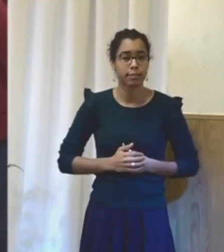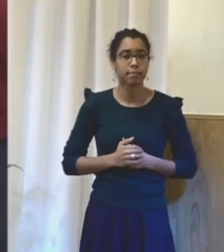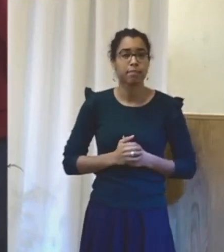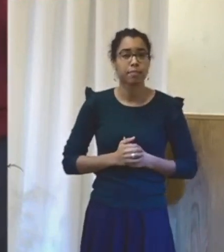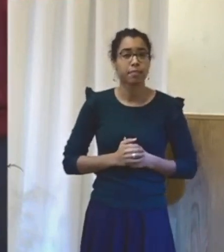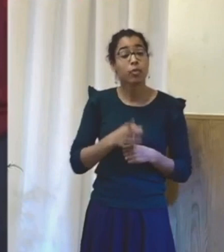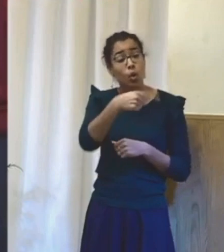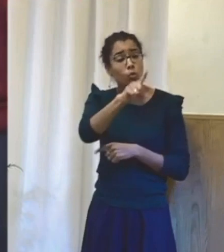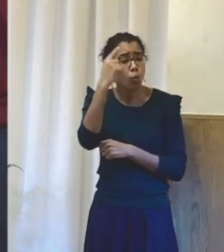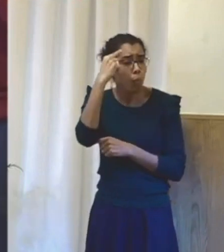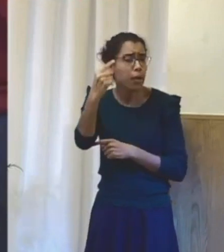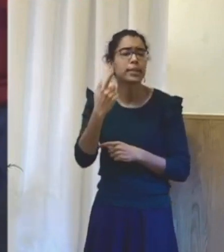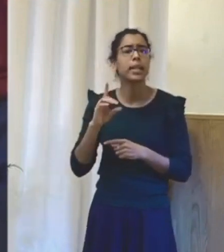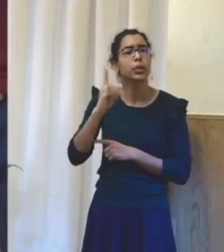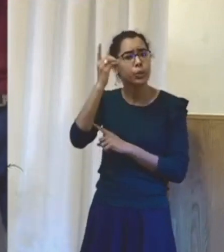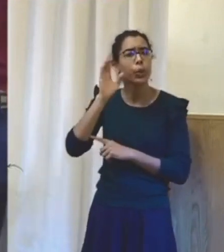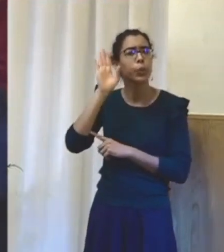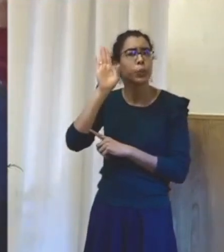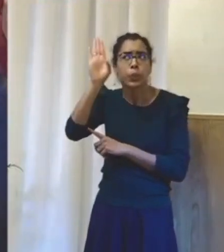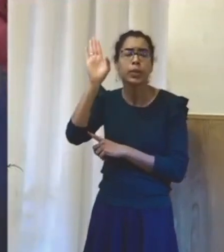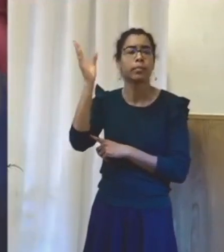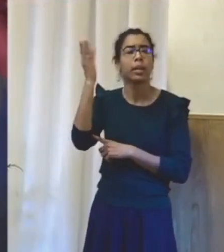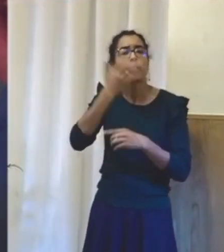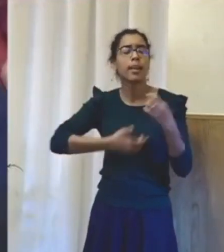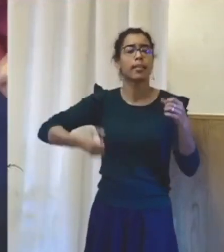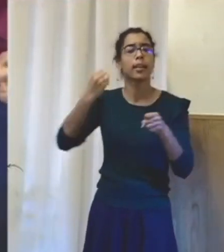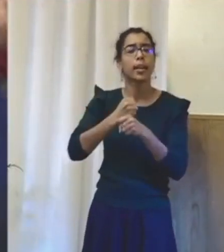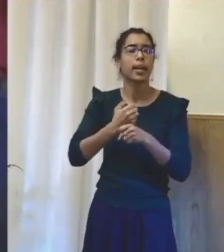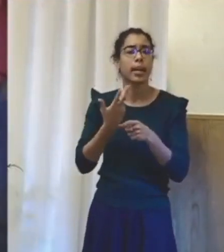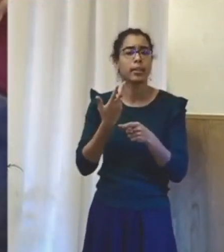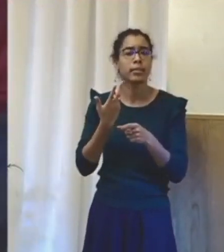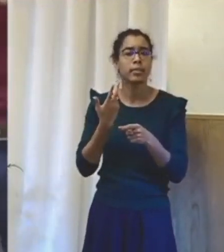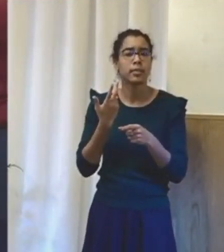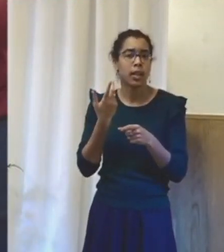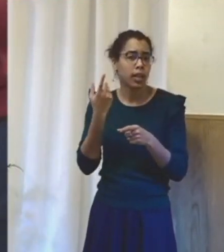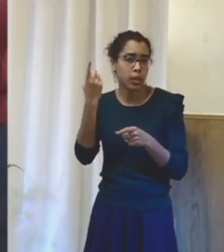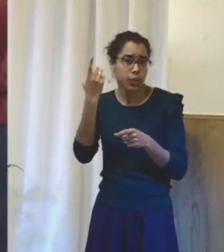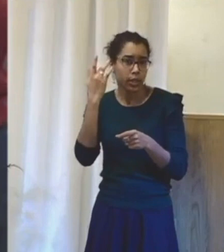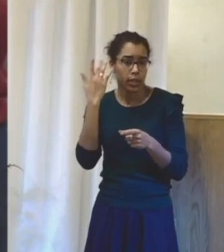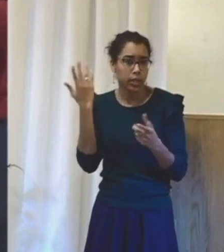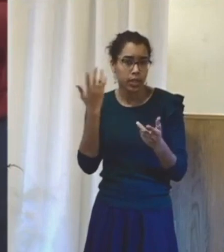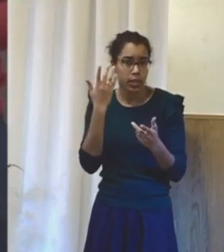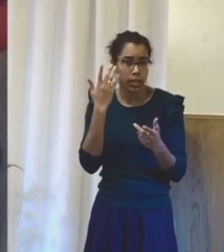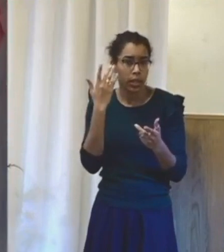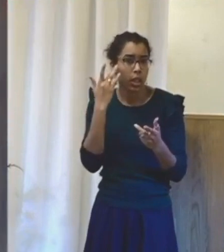Vous pensez que le Dieu qui est le concepteur ne connaît pas sa conception,